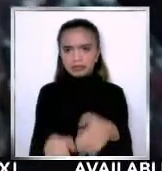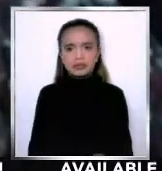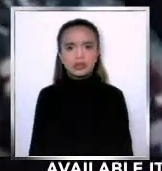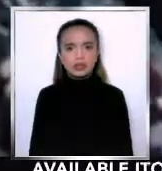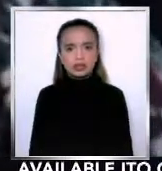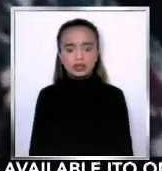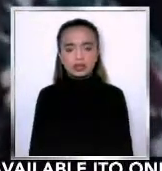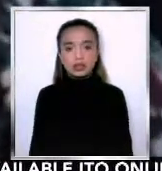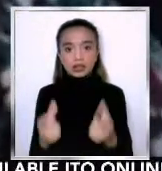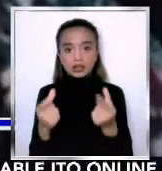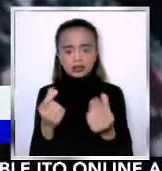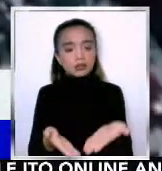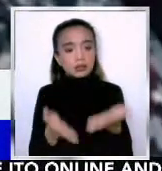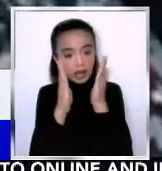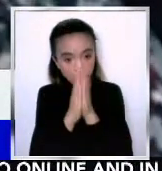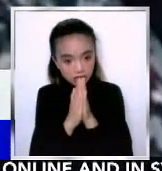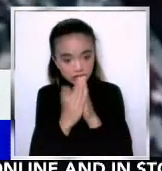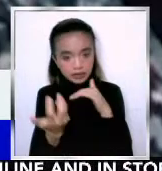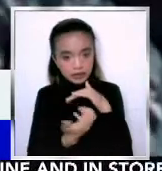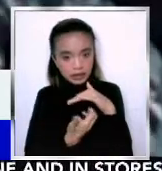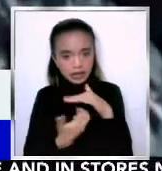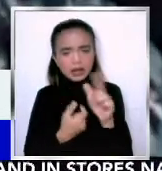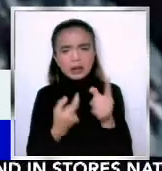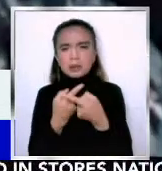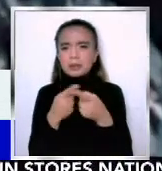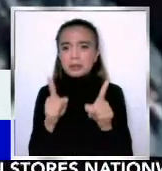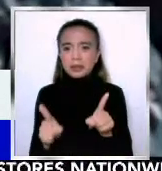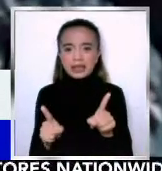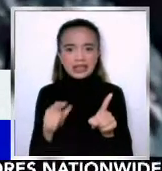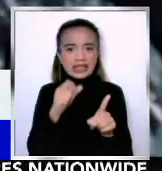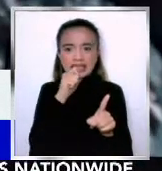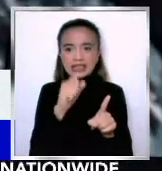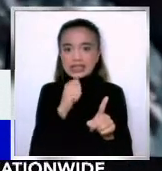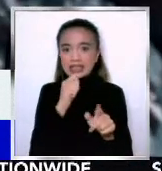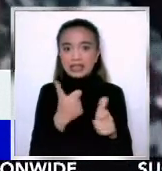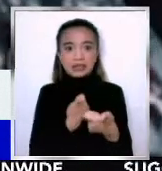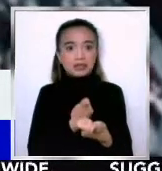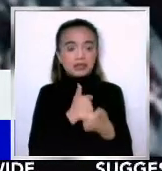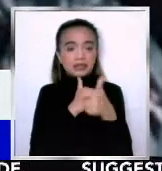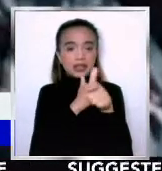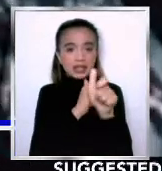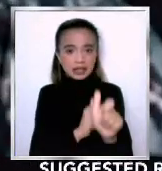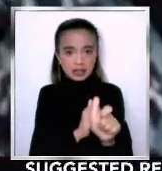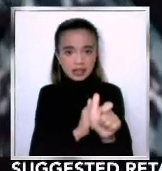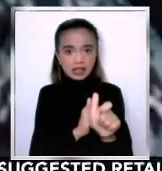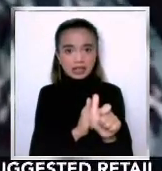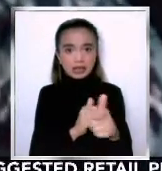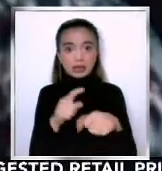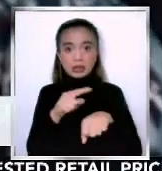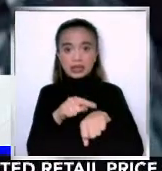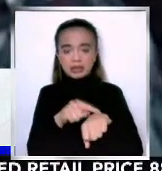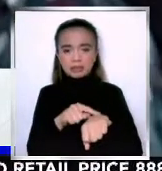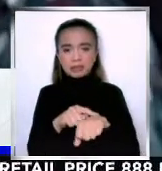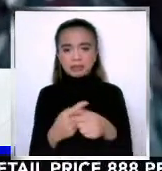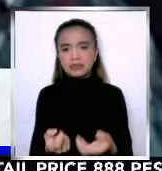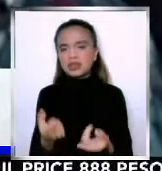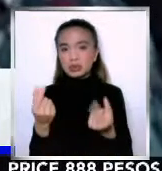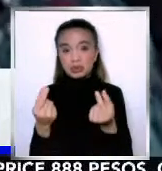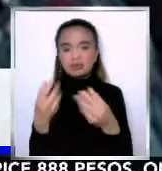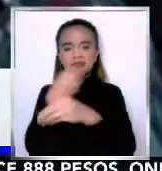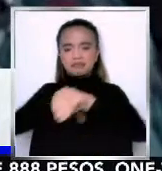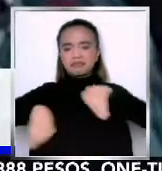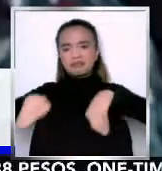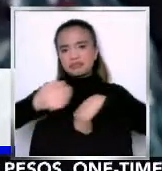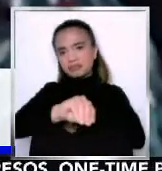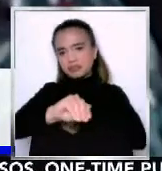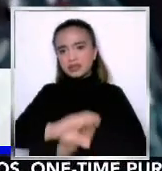fees, but then since hindi nga natupad yung ating promise for the turnaround time, it's just fair to refund them. And then para naman dun sa